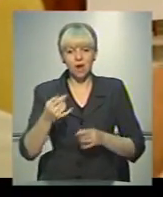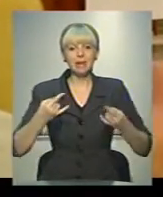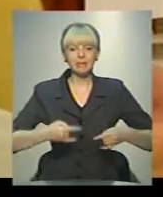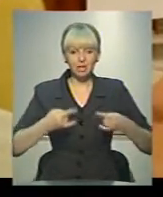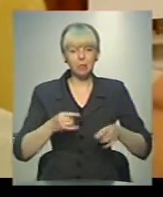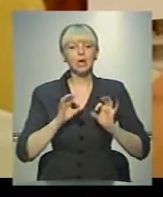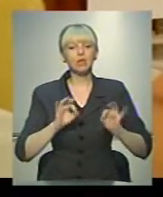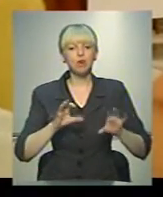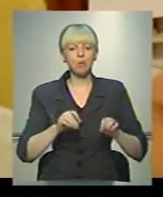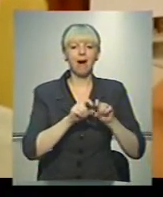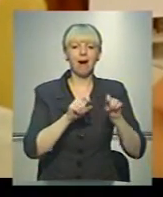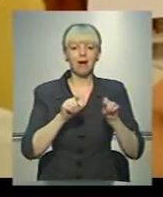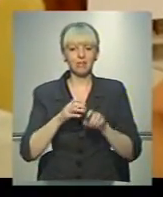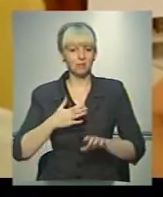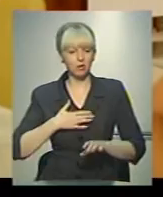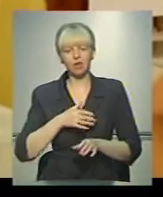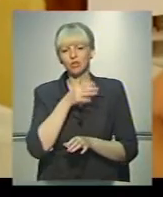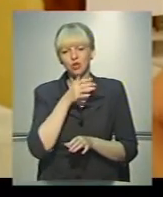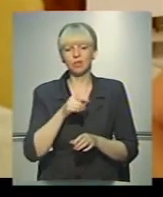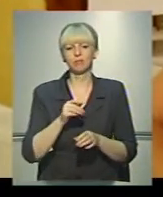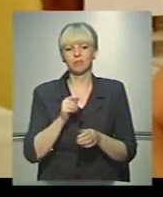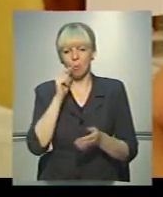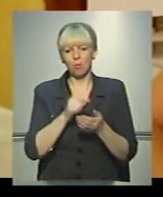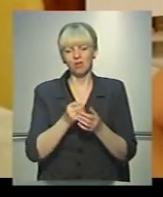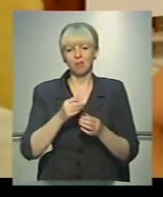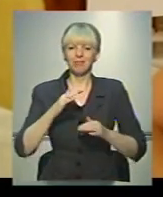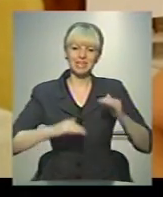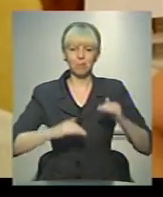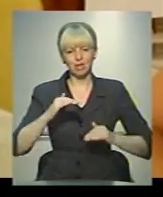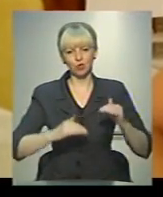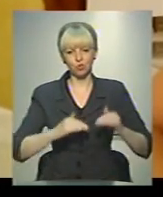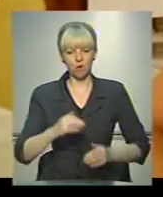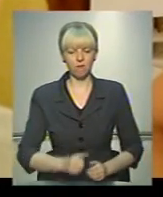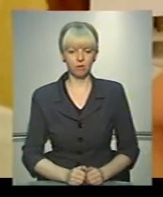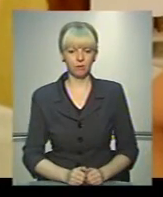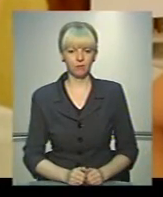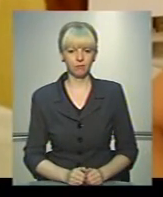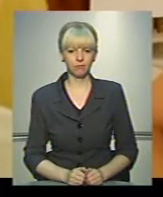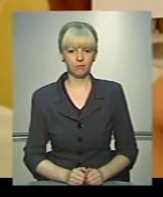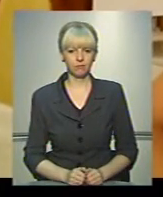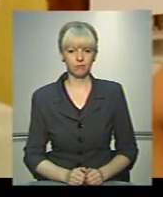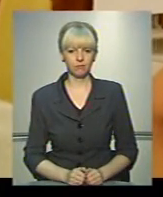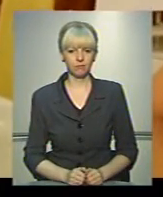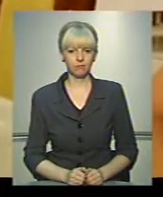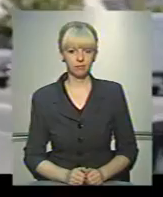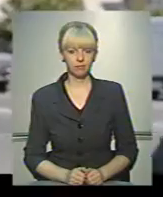телебачення інформаційні агентства наше і часом доходить трохи дисбалансовано. Наша диспропорціонально.